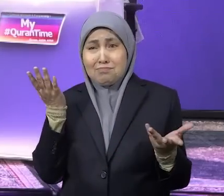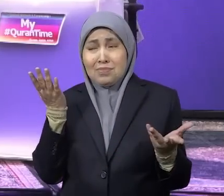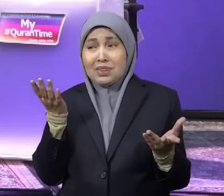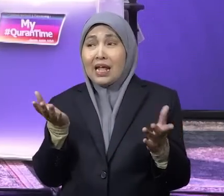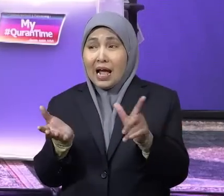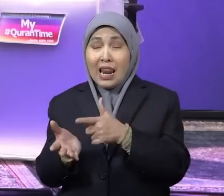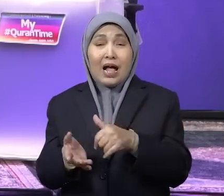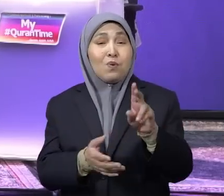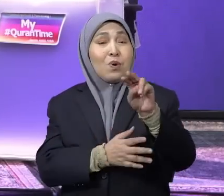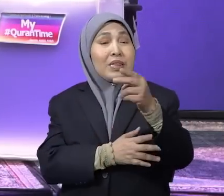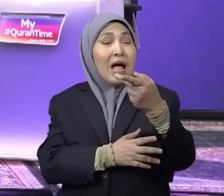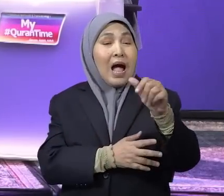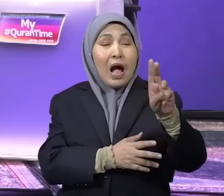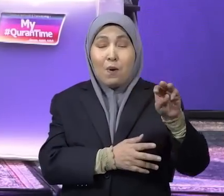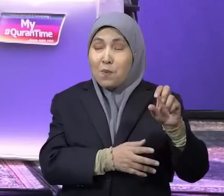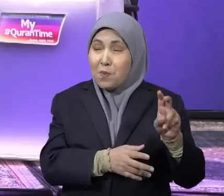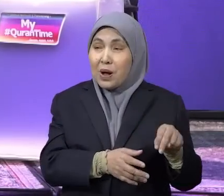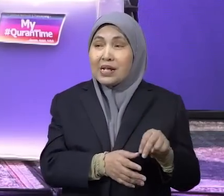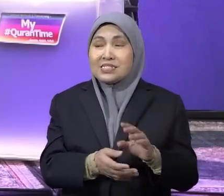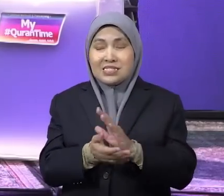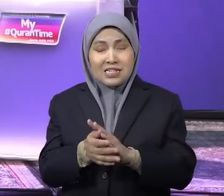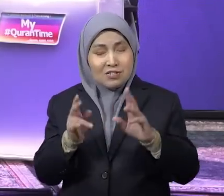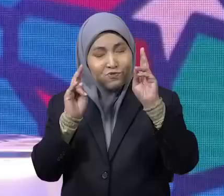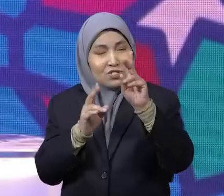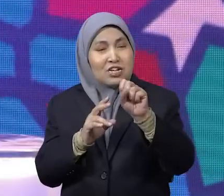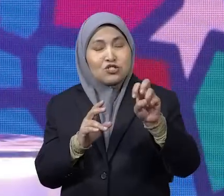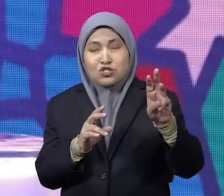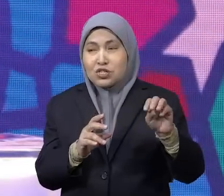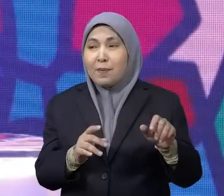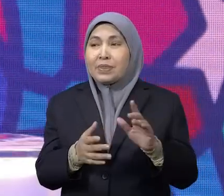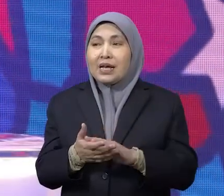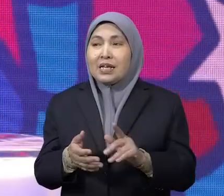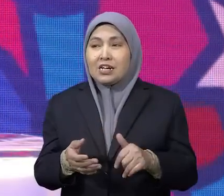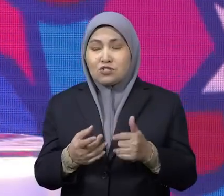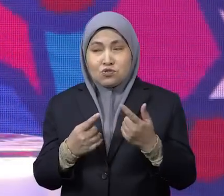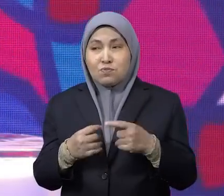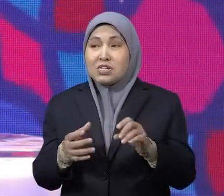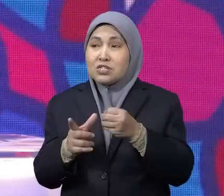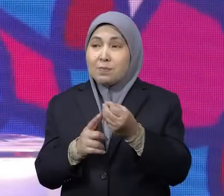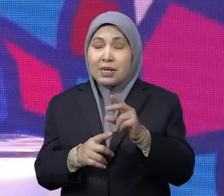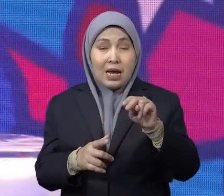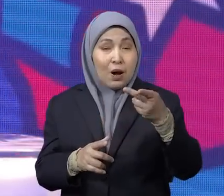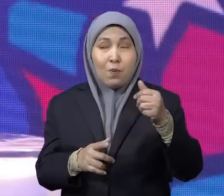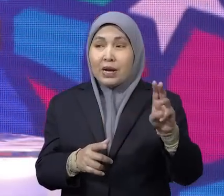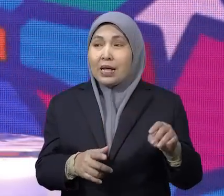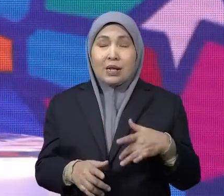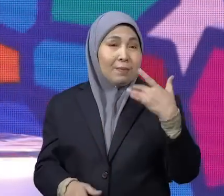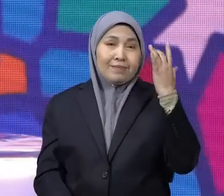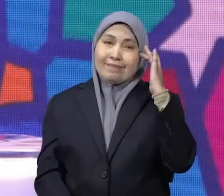Lagu Nahawan eh? Lagu Nahawan. Lagu Nahawan Ustaz Syam. Lagu Nahawan. Dia sama ada lagu, sama ada Nahawan atau tak ketahuan